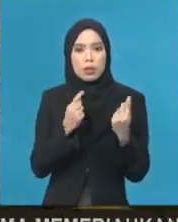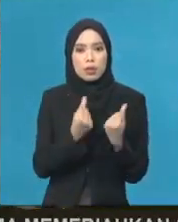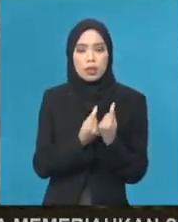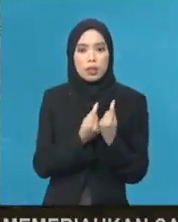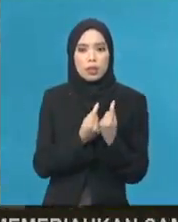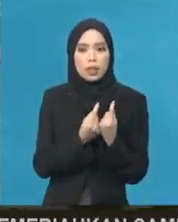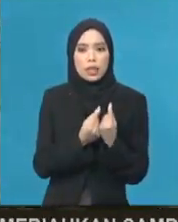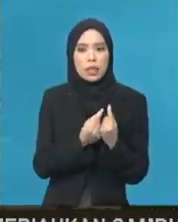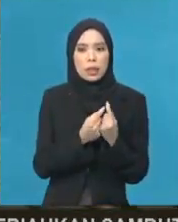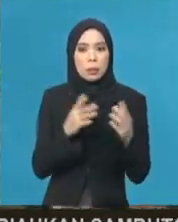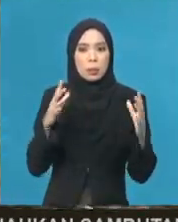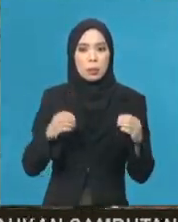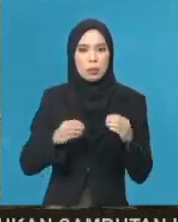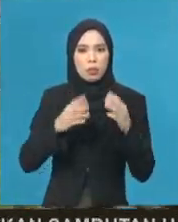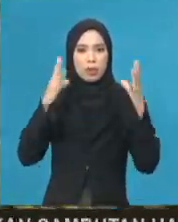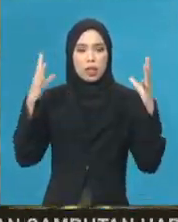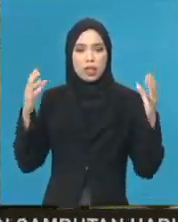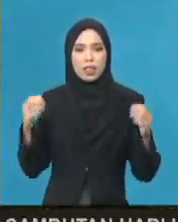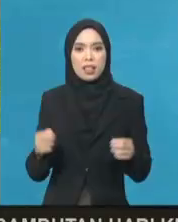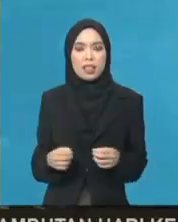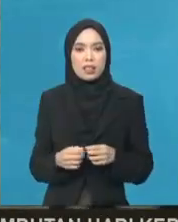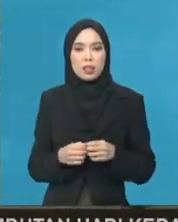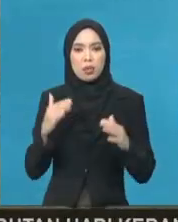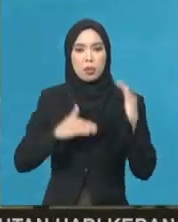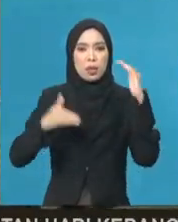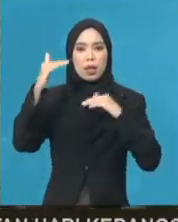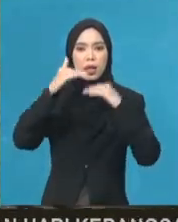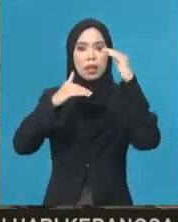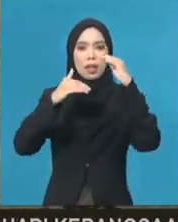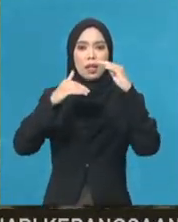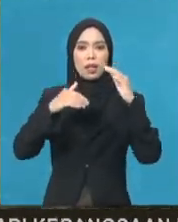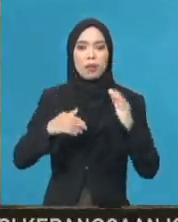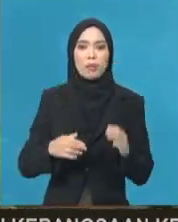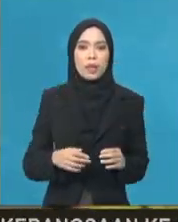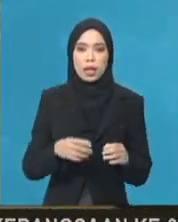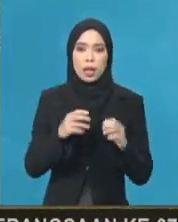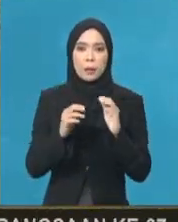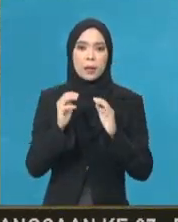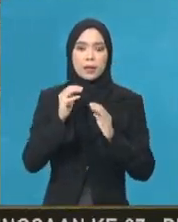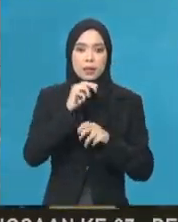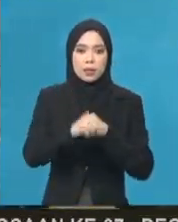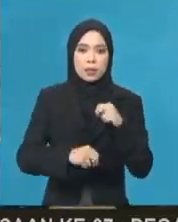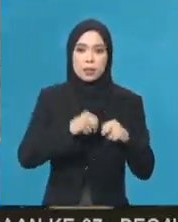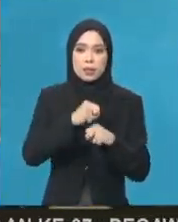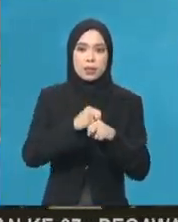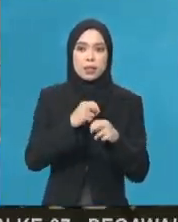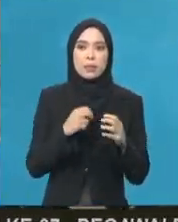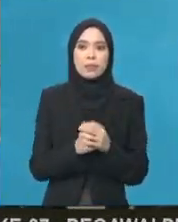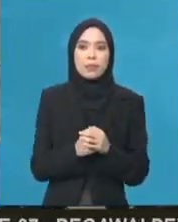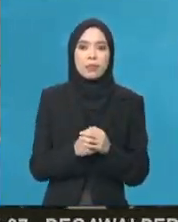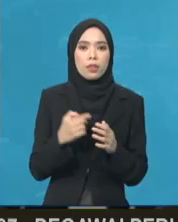tentunya memperhebat kan lagi ke etis zaman membangun keupayaan bangsa bibir WiFi